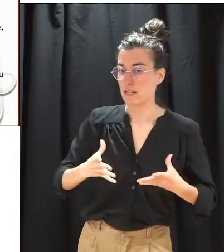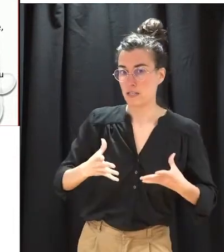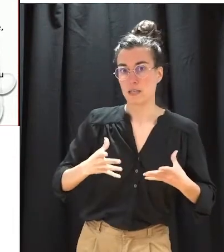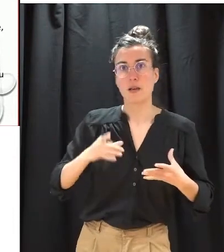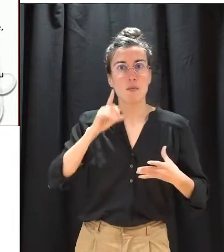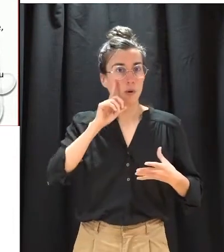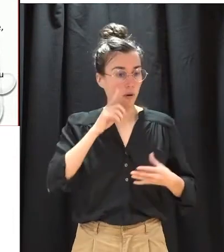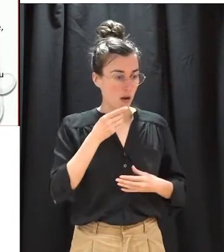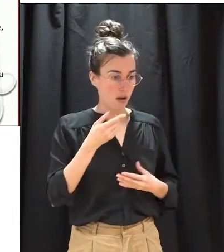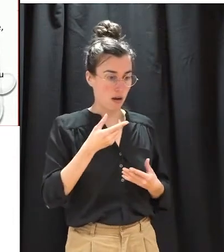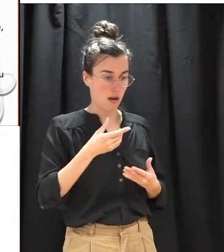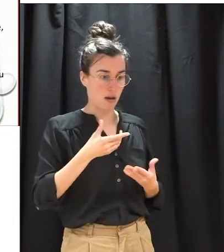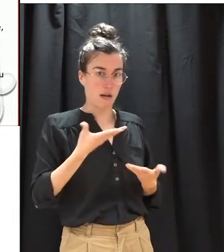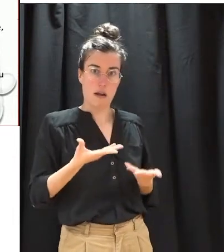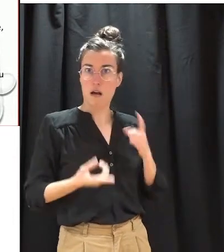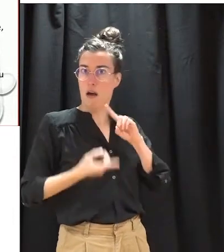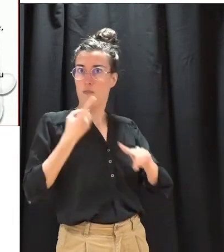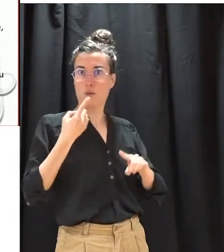du langage oral.